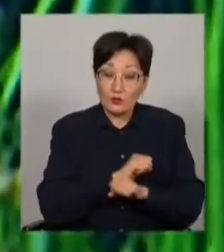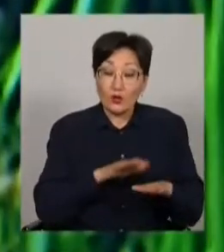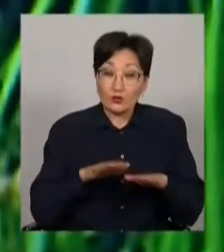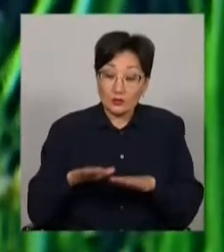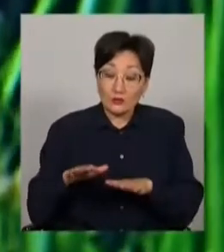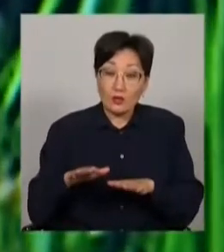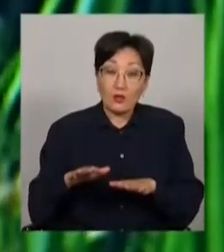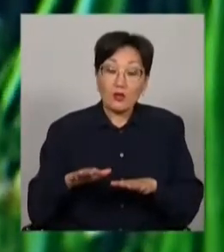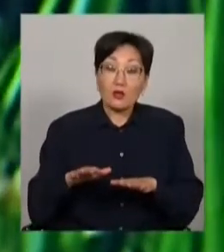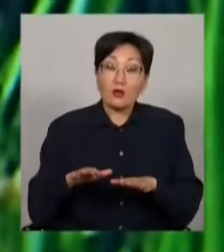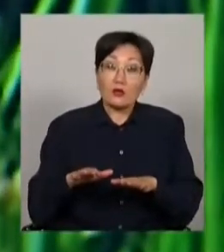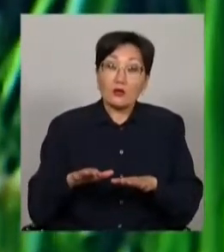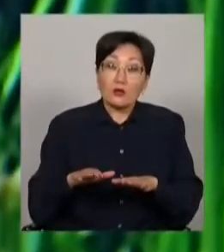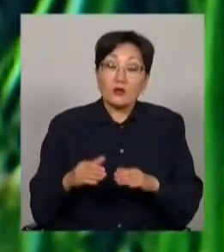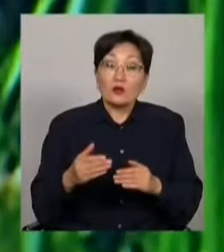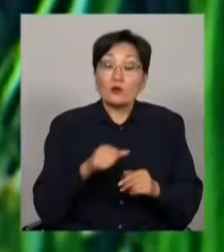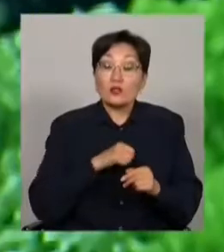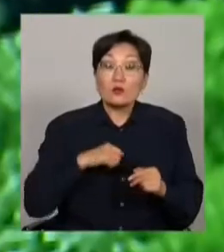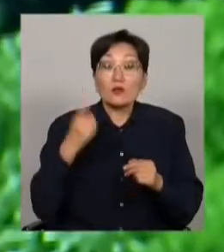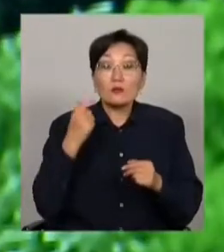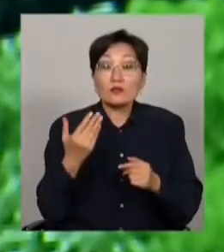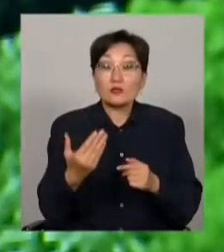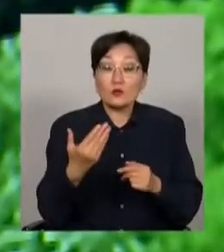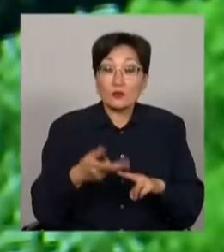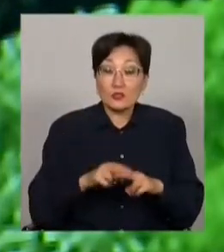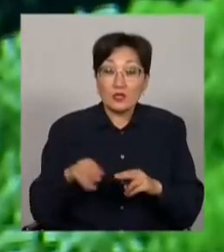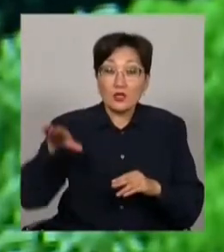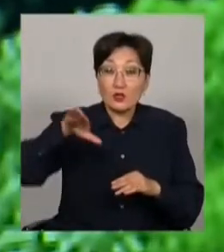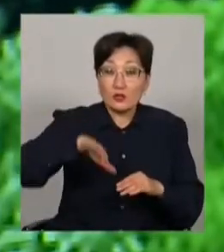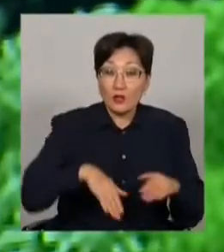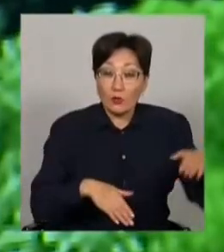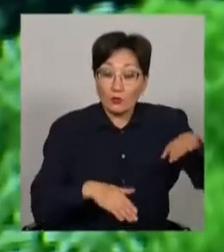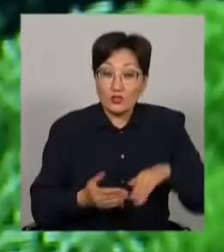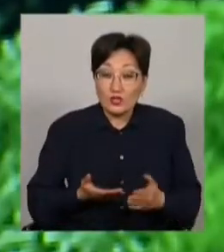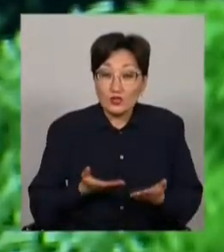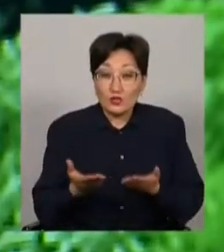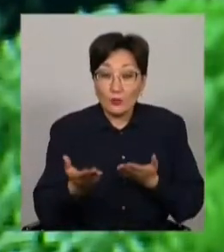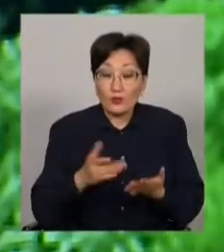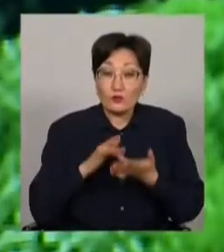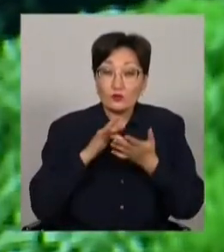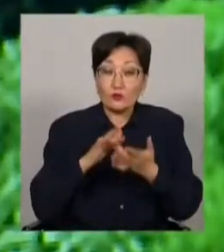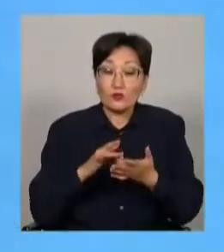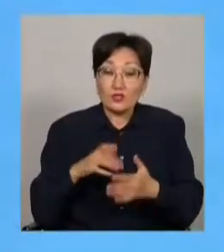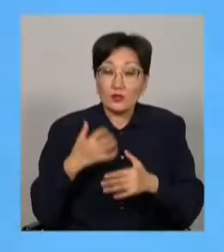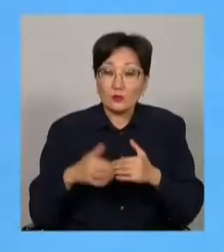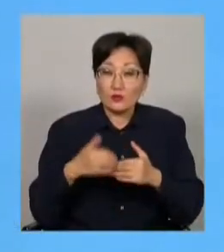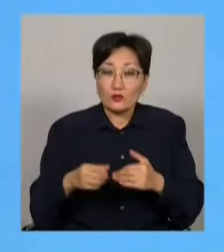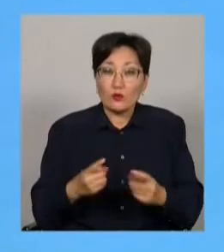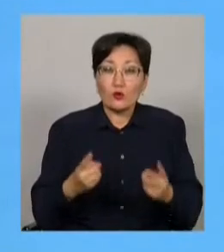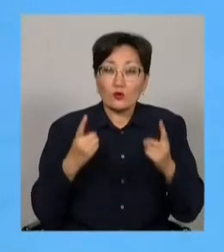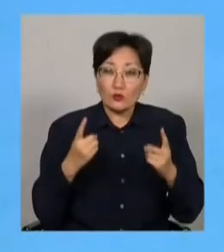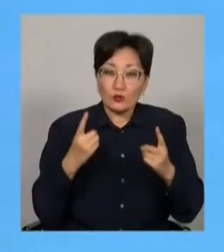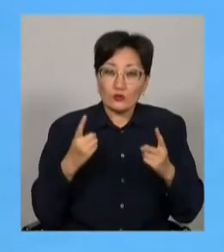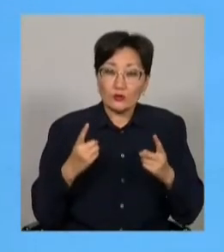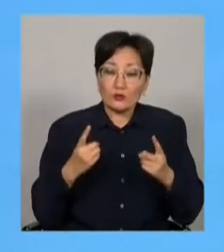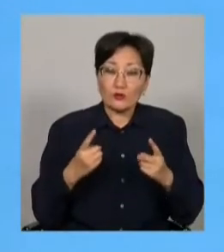туризммен өздеріңіз білетіндей, осы тау шаңғысы туристерін арасында үлкен сұранысқа ие.